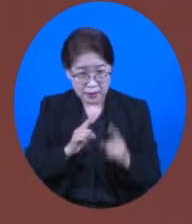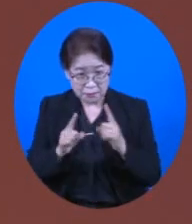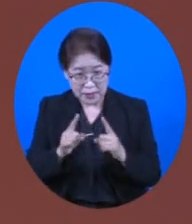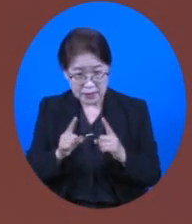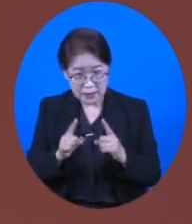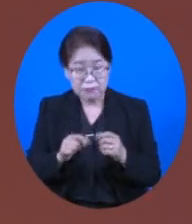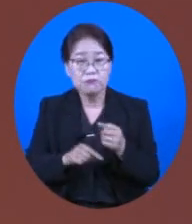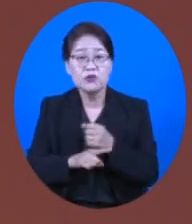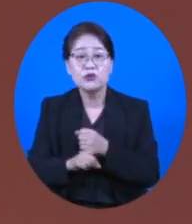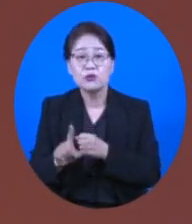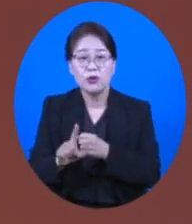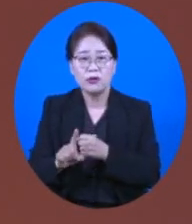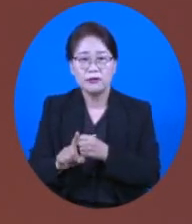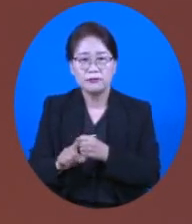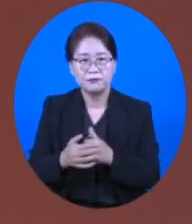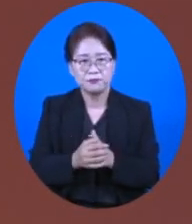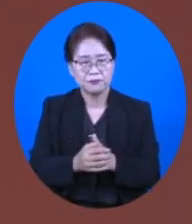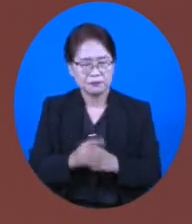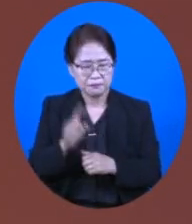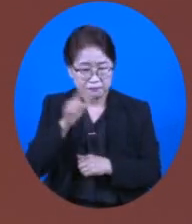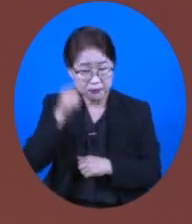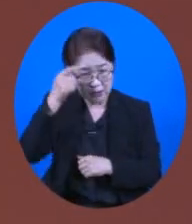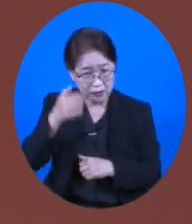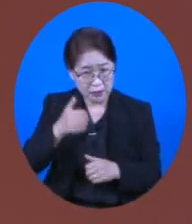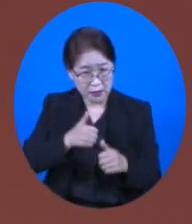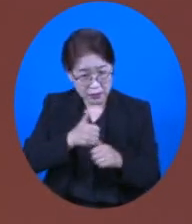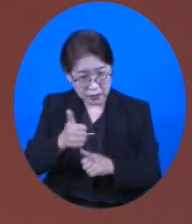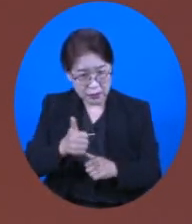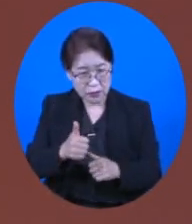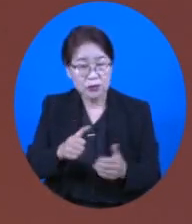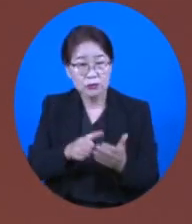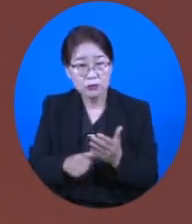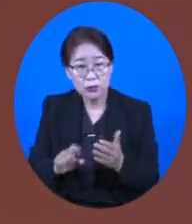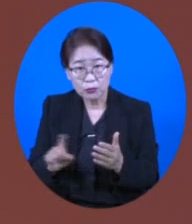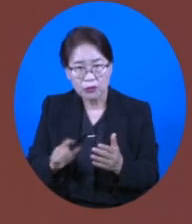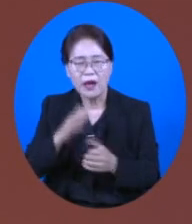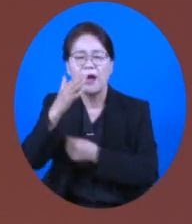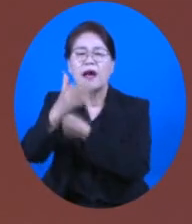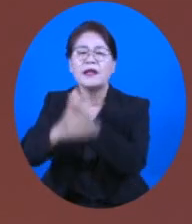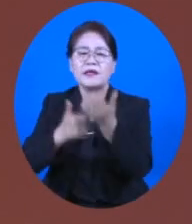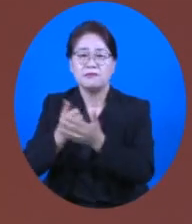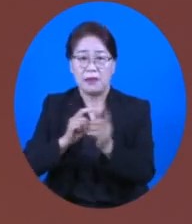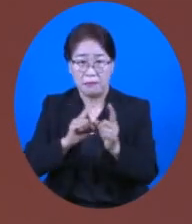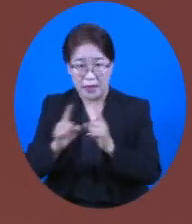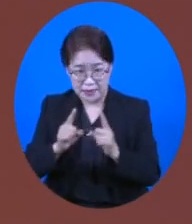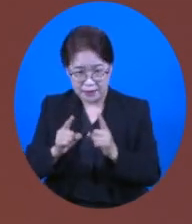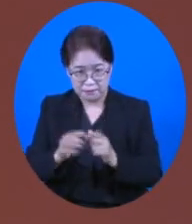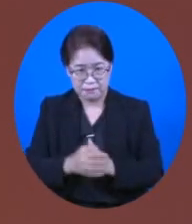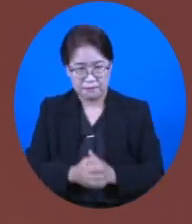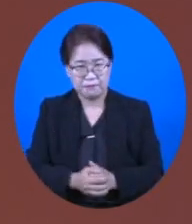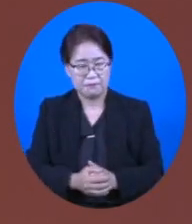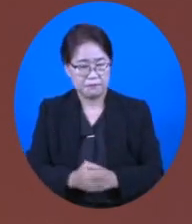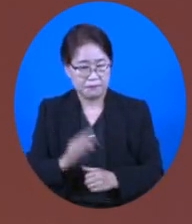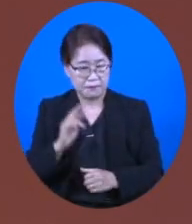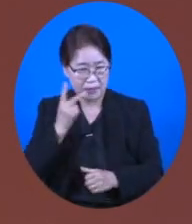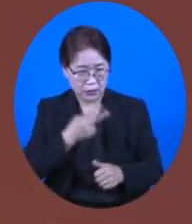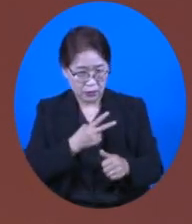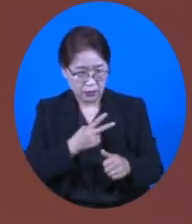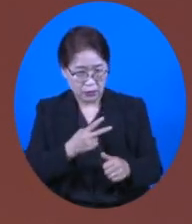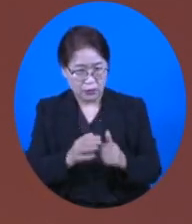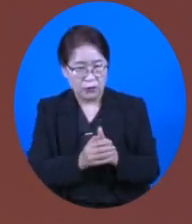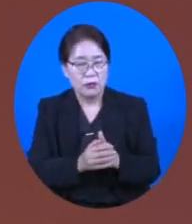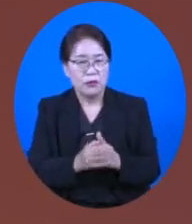그래요. 우리가 악한 영들과 싸워 승리할 수 있는 무기는 하나님의 말씀입니다. 그래서 사도 바울은 에베소서